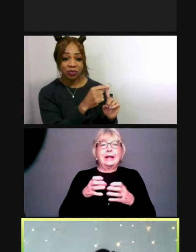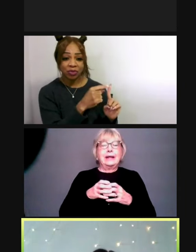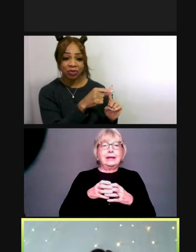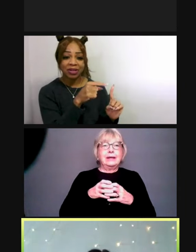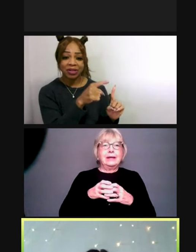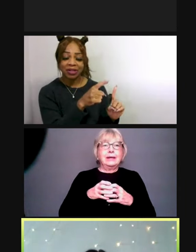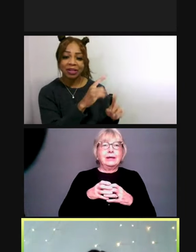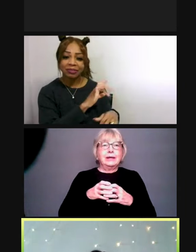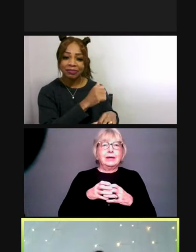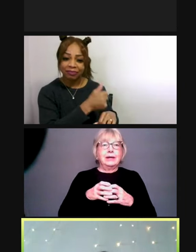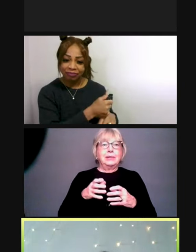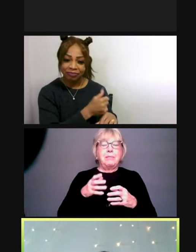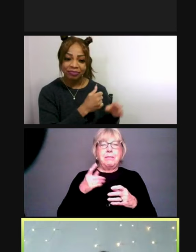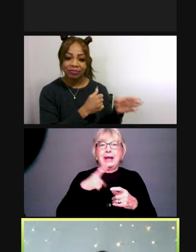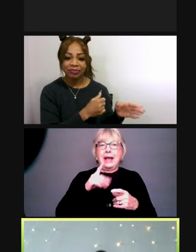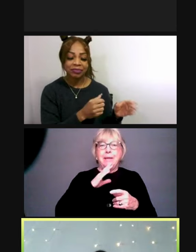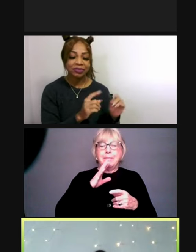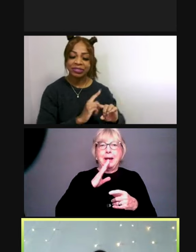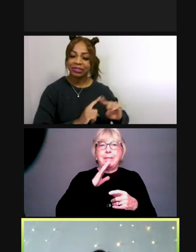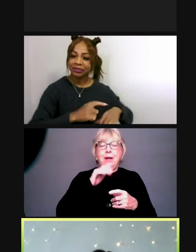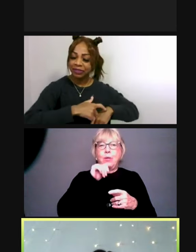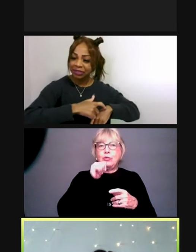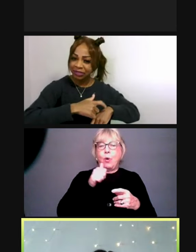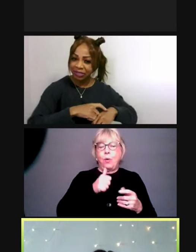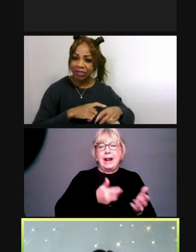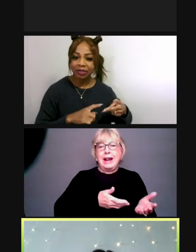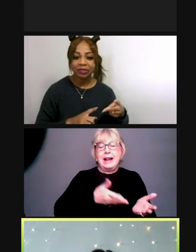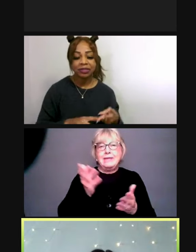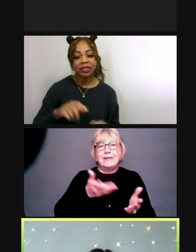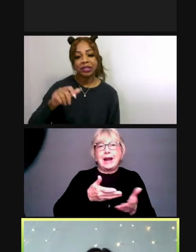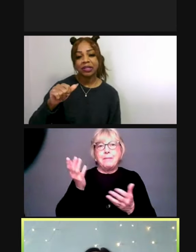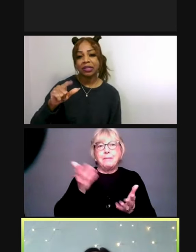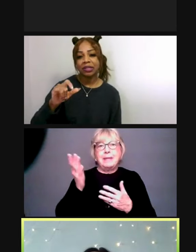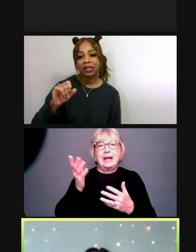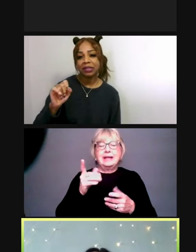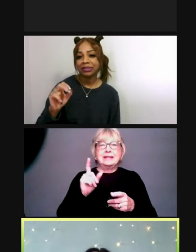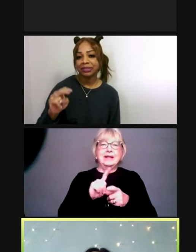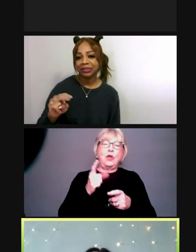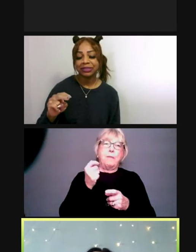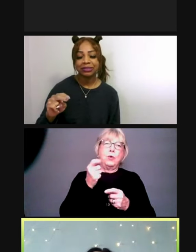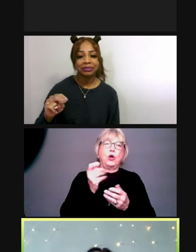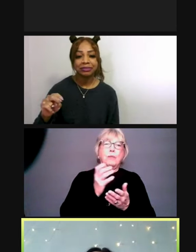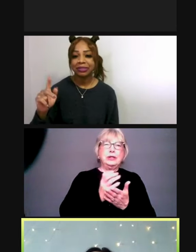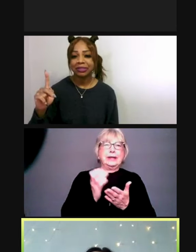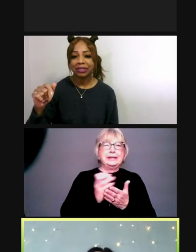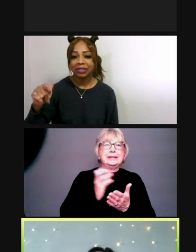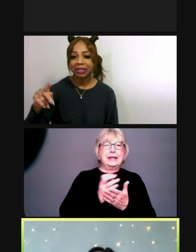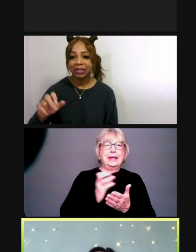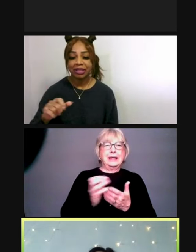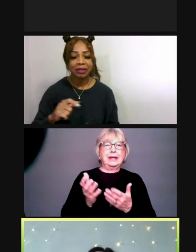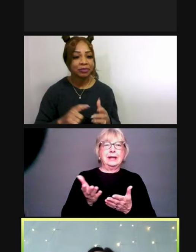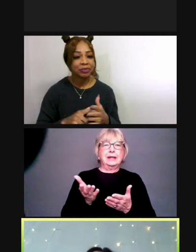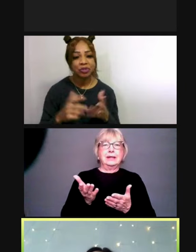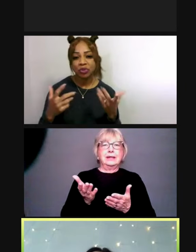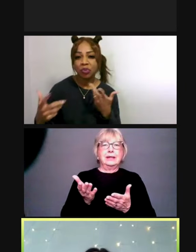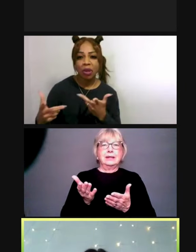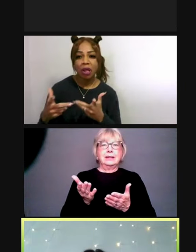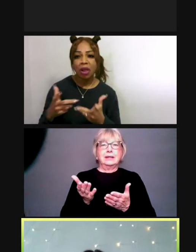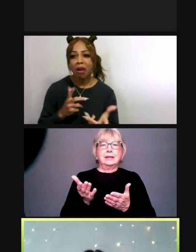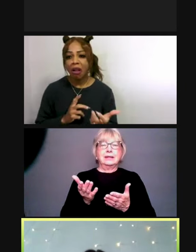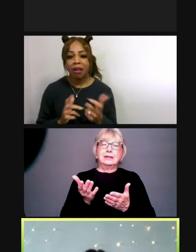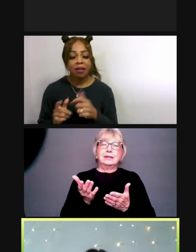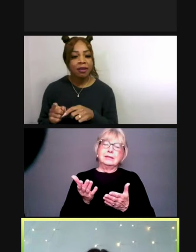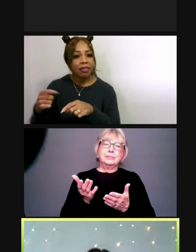Alors que quand on parle de non livrable, c'est une critique à cette approche. Donc,